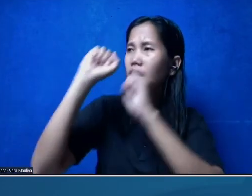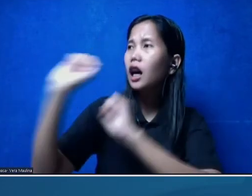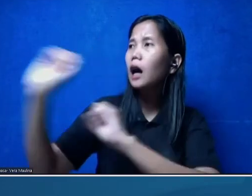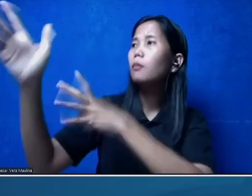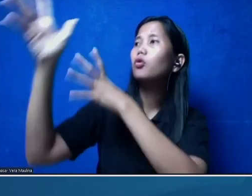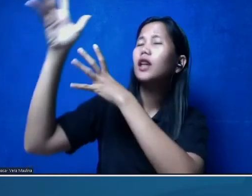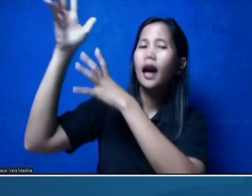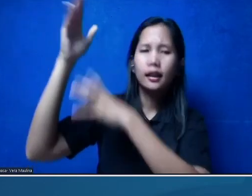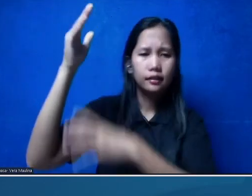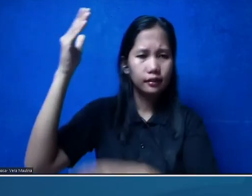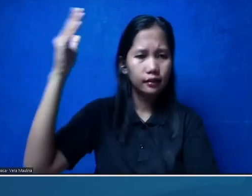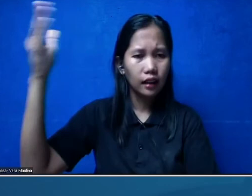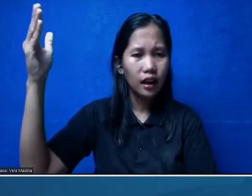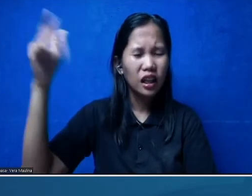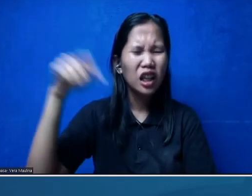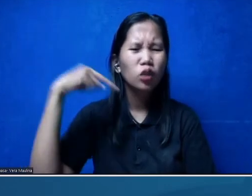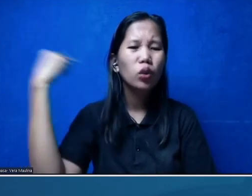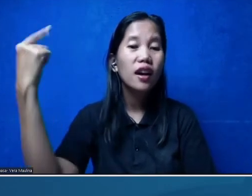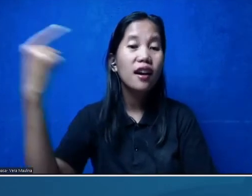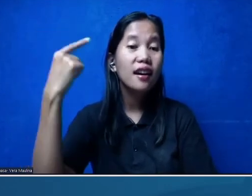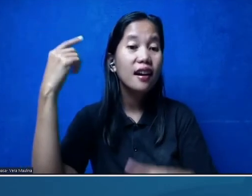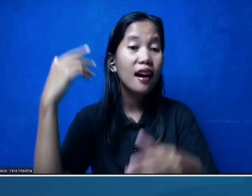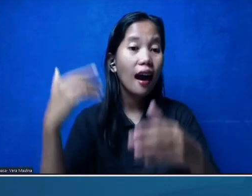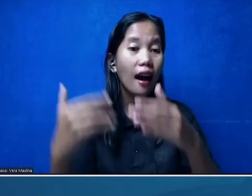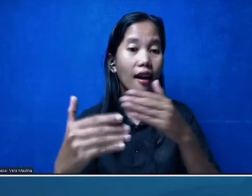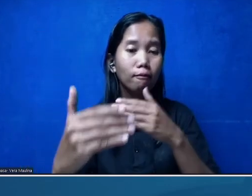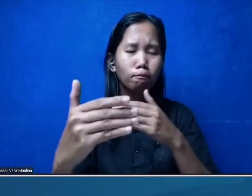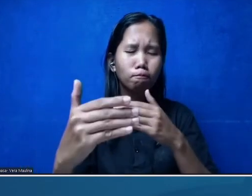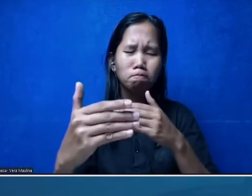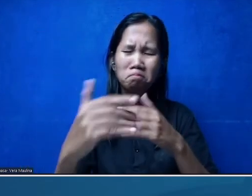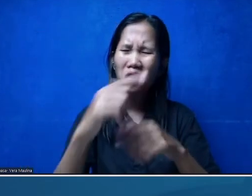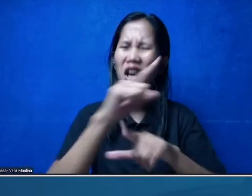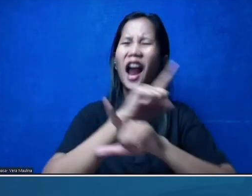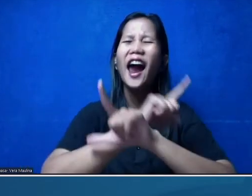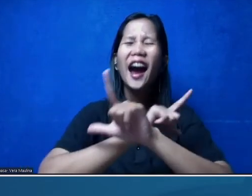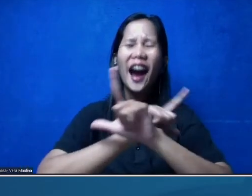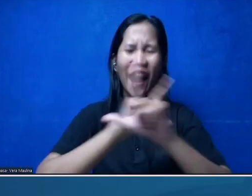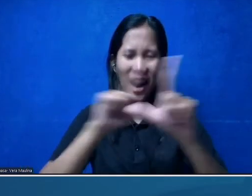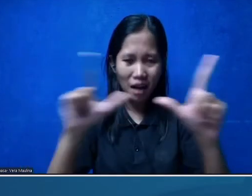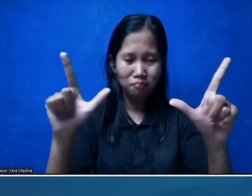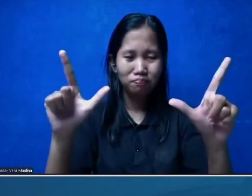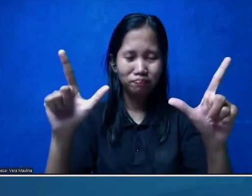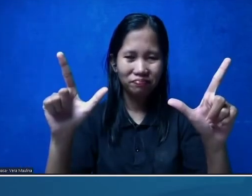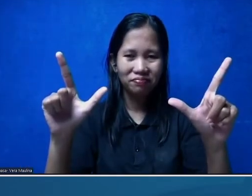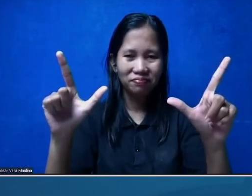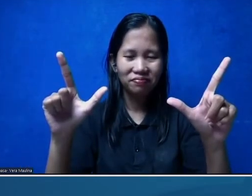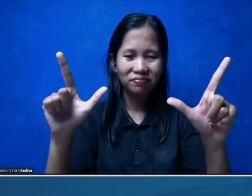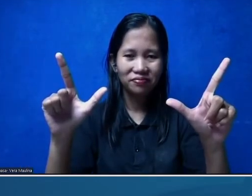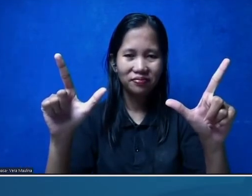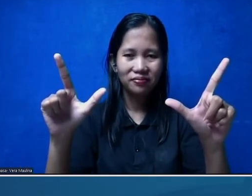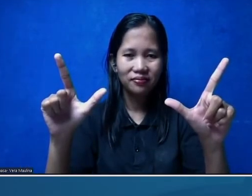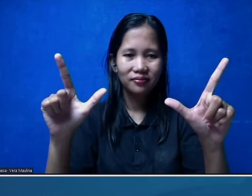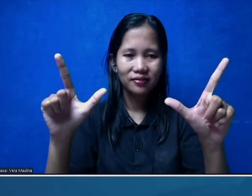menguatkan dan mengokohkan kamu sesudah kamu menderita seketika lamanya